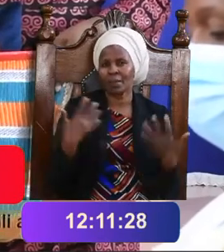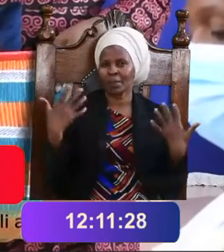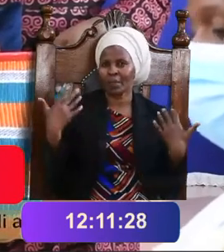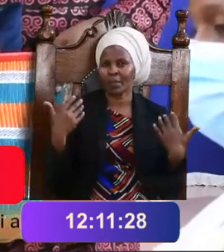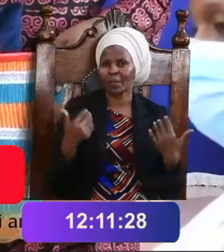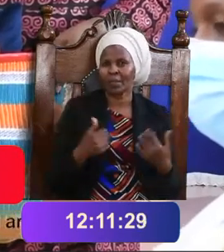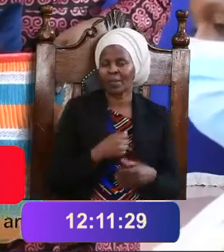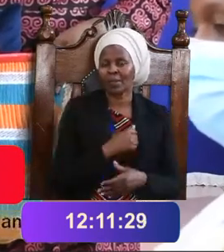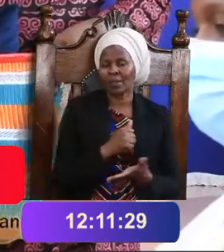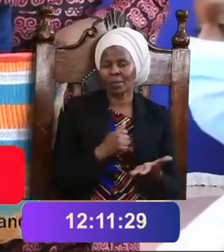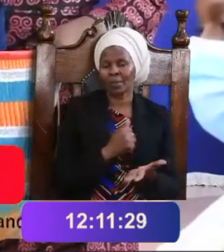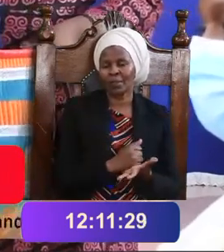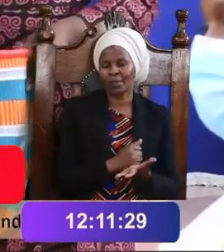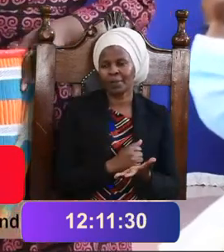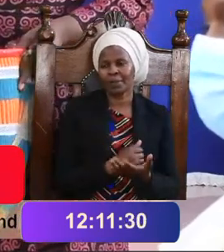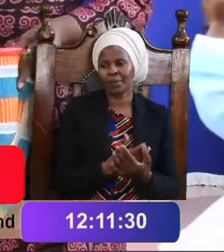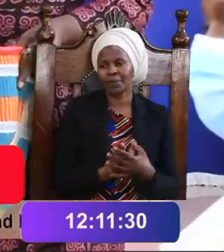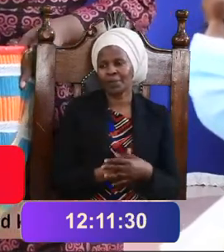milele. Amen.